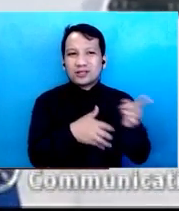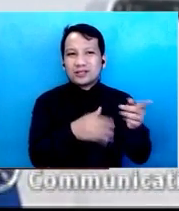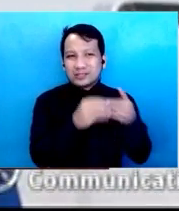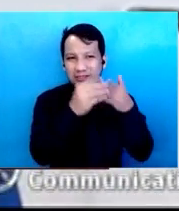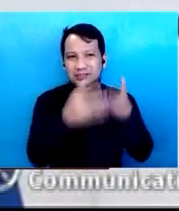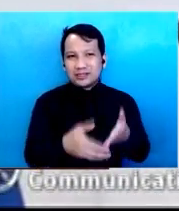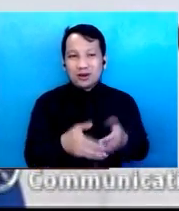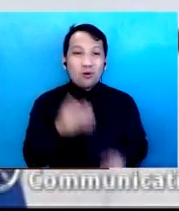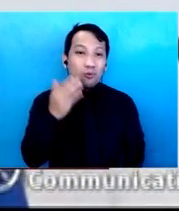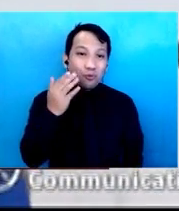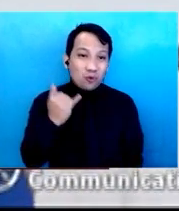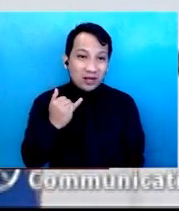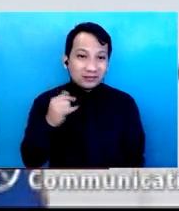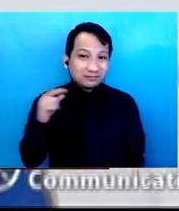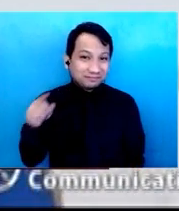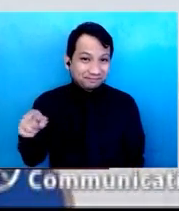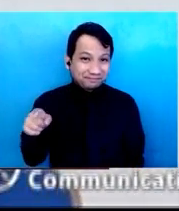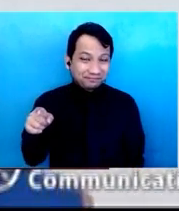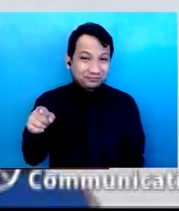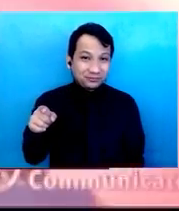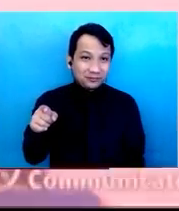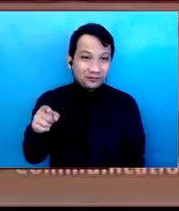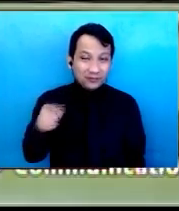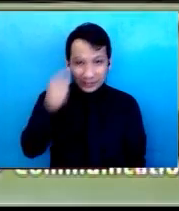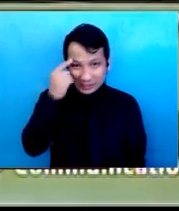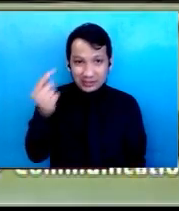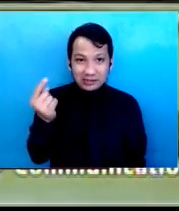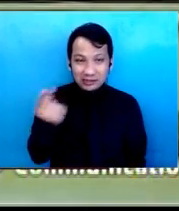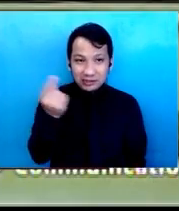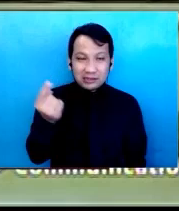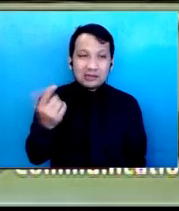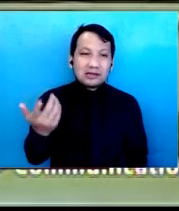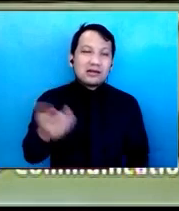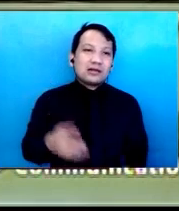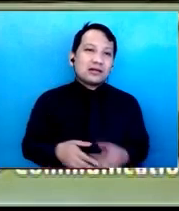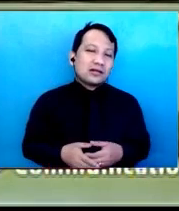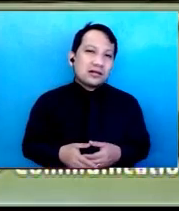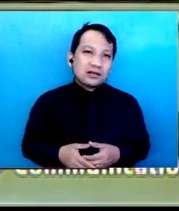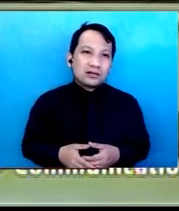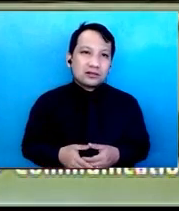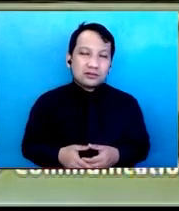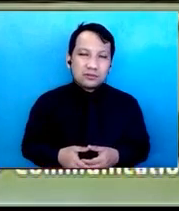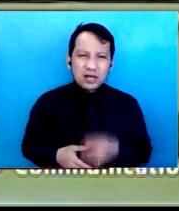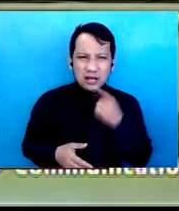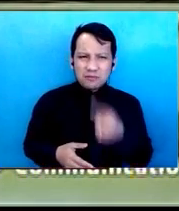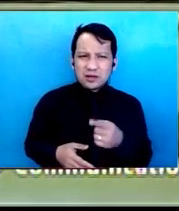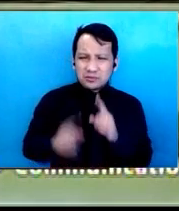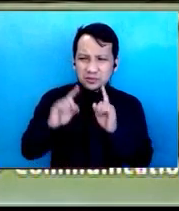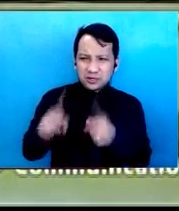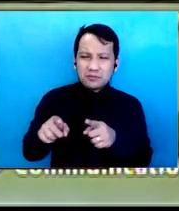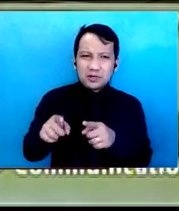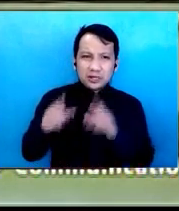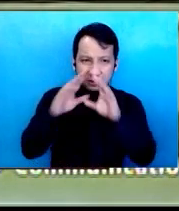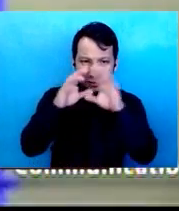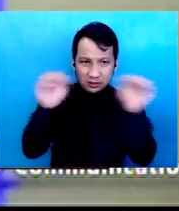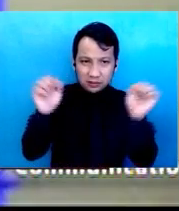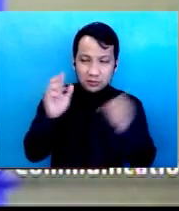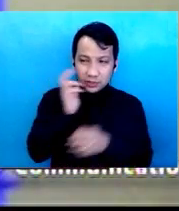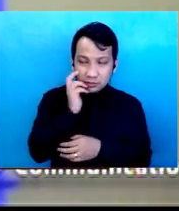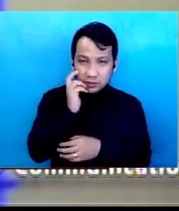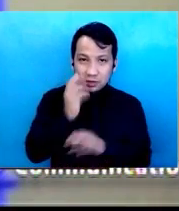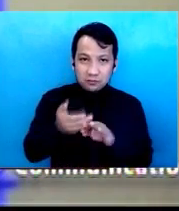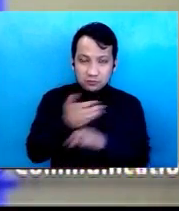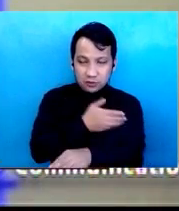Kasi spoiled child, only son. At marami na... Sinabi yan ni Duterte ilang oras lang matapos